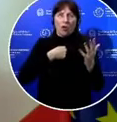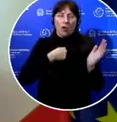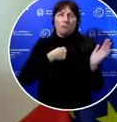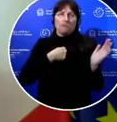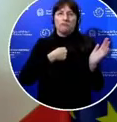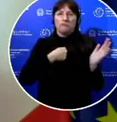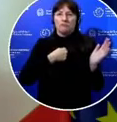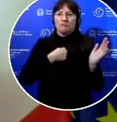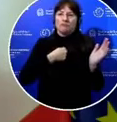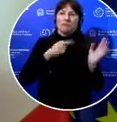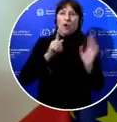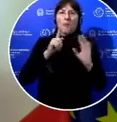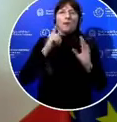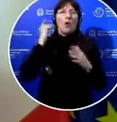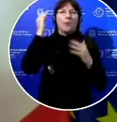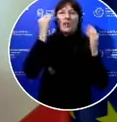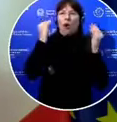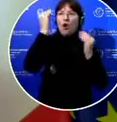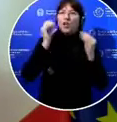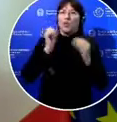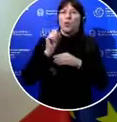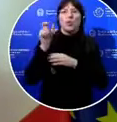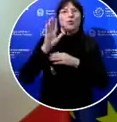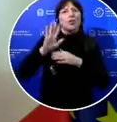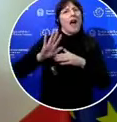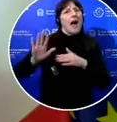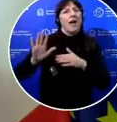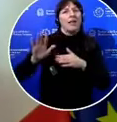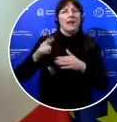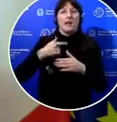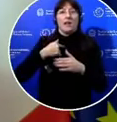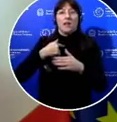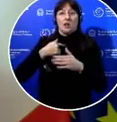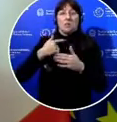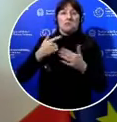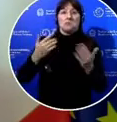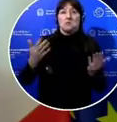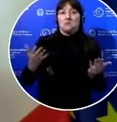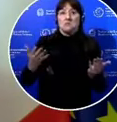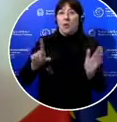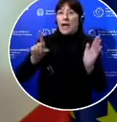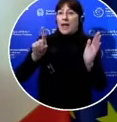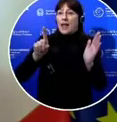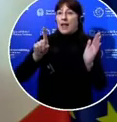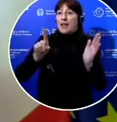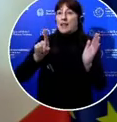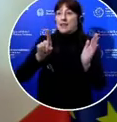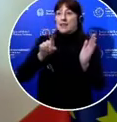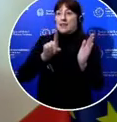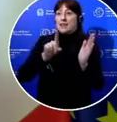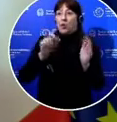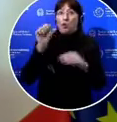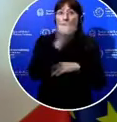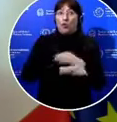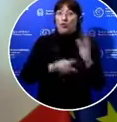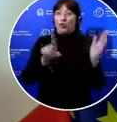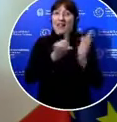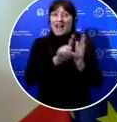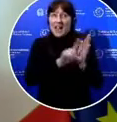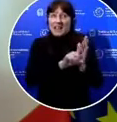una corrente culturale che è non solo contraria a qualsiasi forma di legalizzazione di ogni tipo di